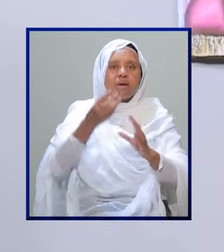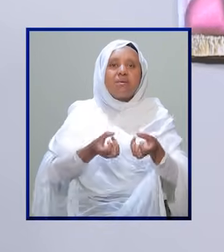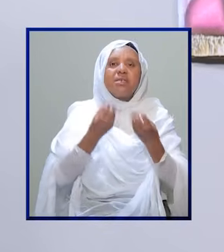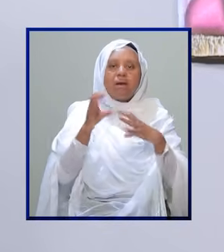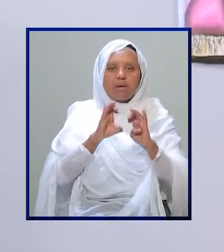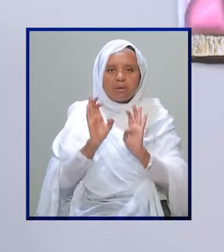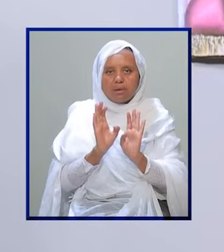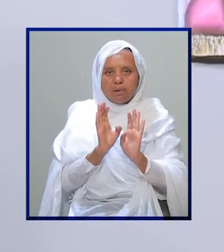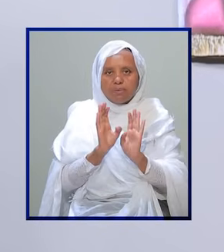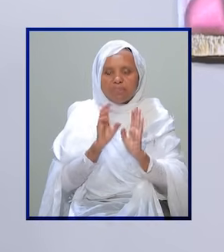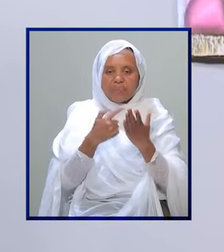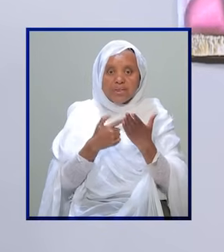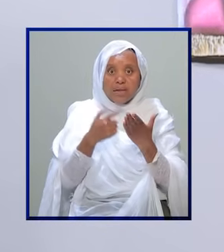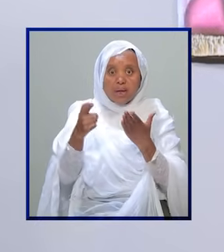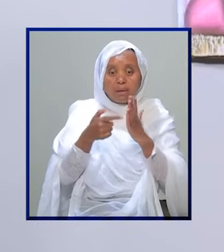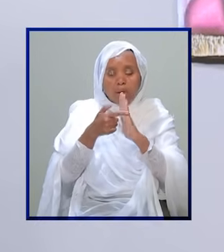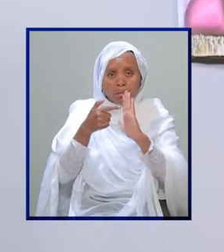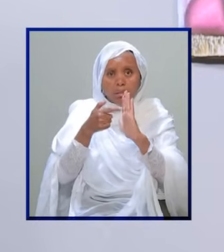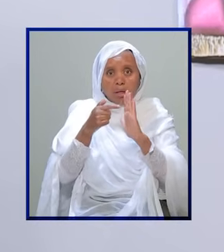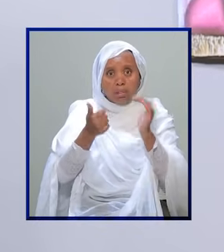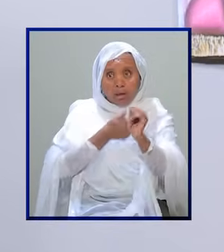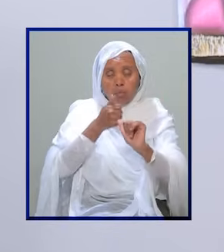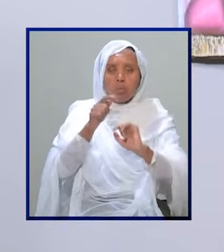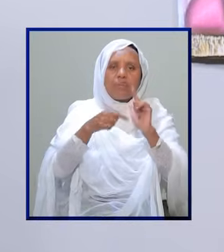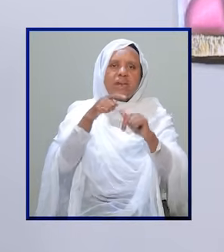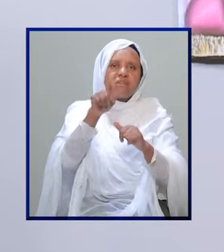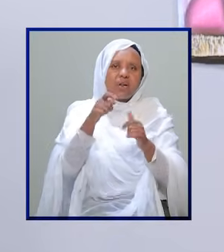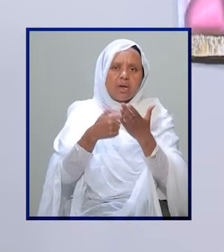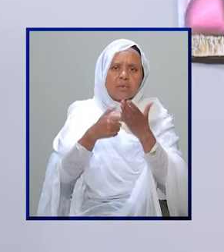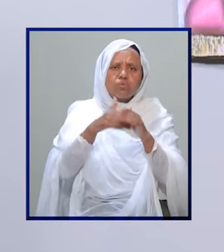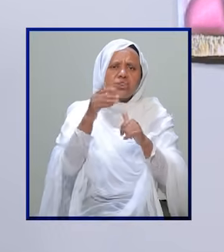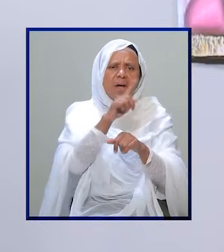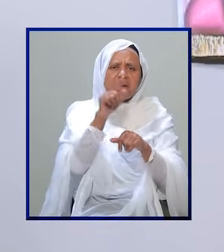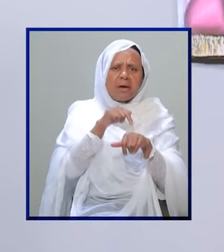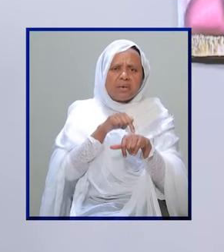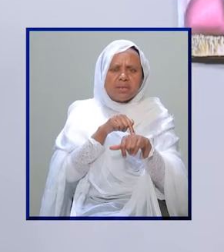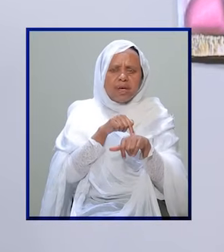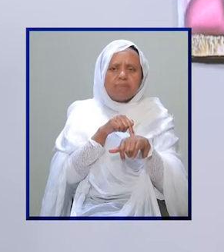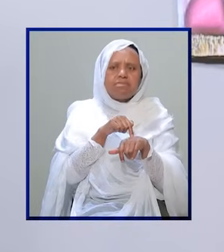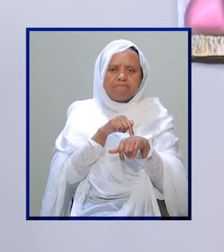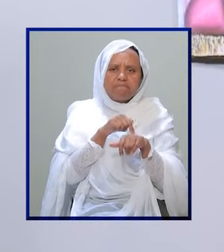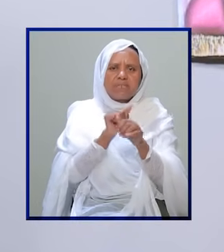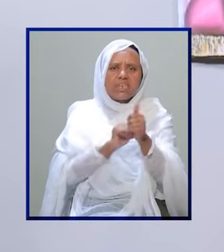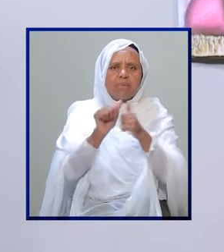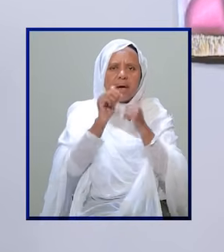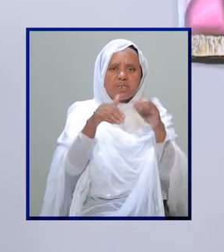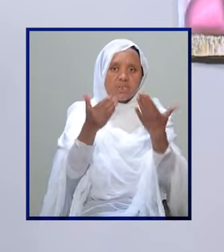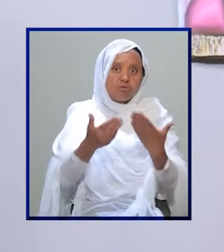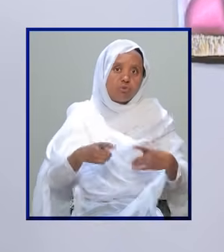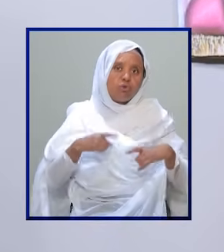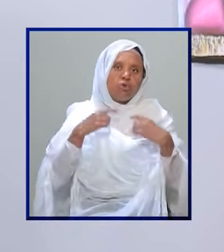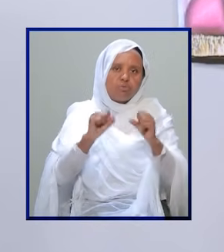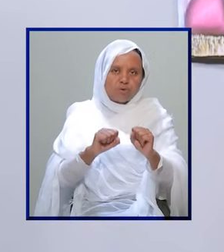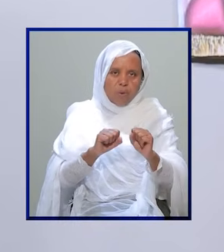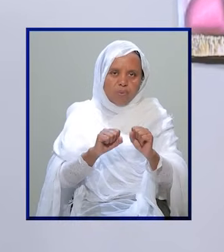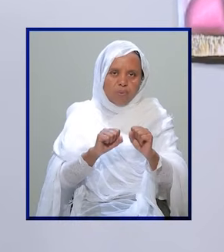እንዲበዛልን ያደርጋል። ስለዚህ ይሄን ተከትሎ መሄድ መቻል ያስፈልጋል። ከዚህ ውጭ አንዳንድ ጊዜ ቅድሚያ የምንሰጣቸው ደግሞ ሊኖሩ